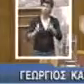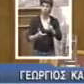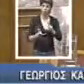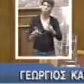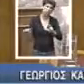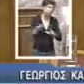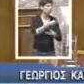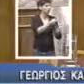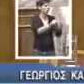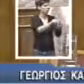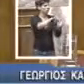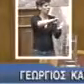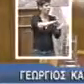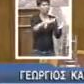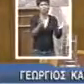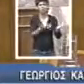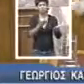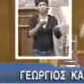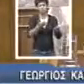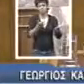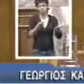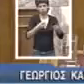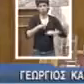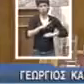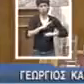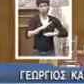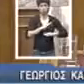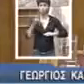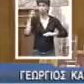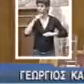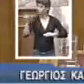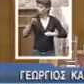μια μονάδα της Αττικής. Του Πρωθυπουργού πήγε στις ειδικές δυνάμεις και εκτός Αθηνών.